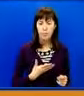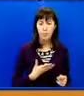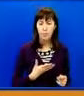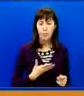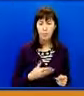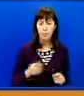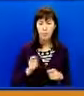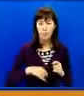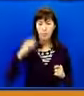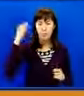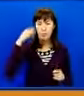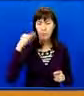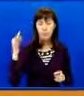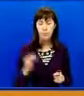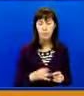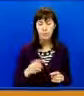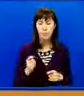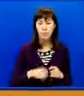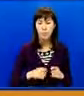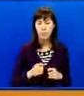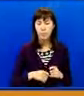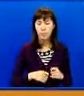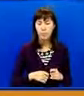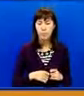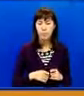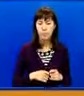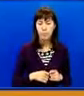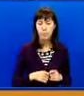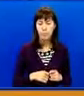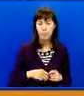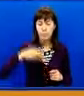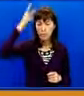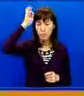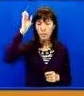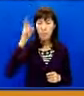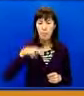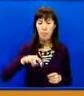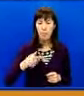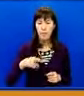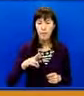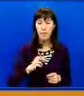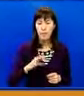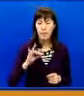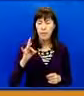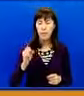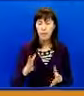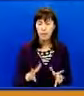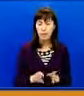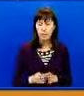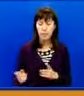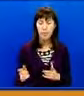наши ковры казахстанские, но также ковры из Турции, из Бельгии, из Ирана. Это у нас совместно